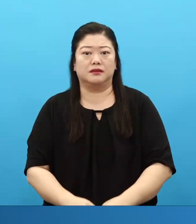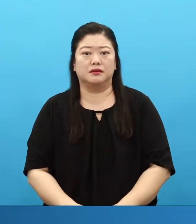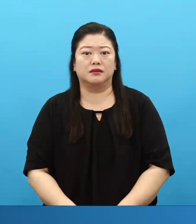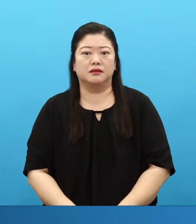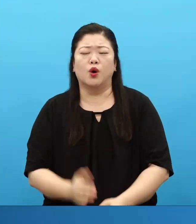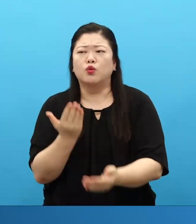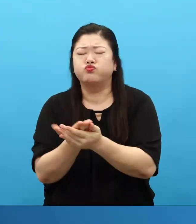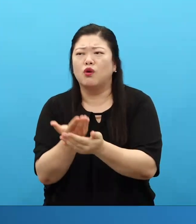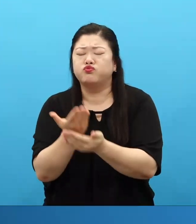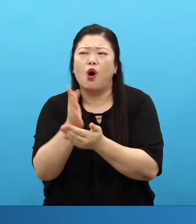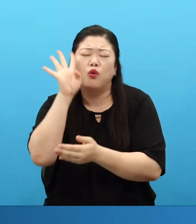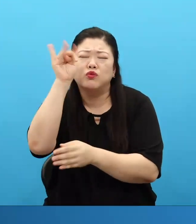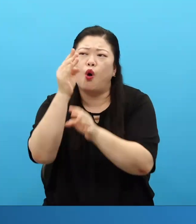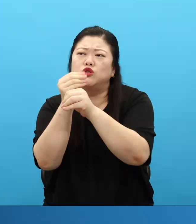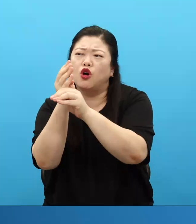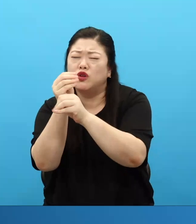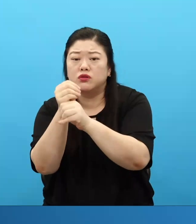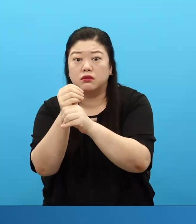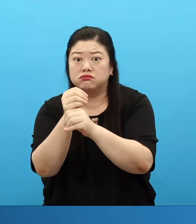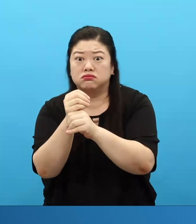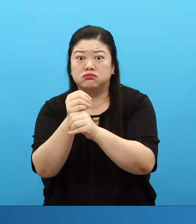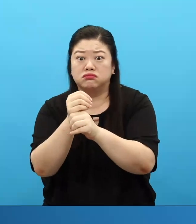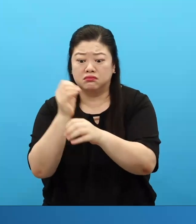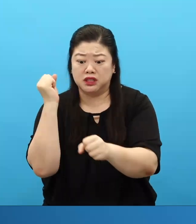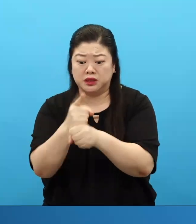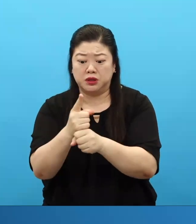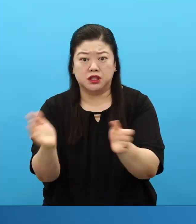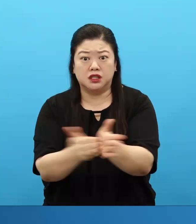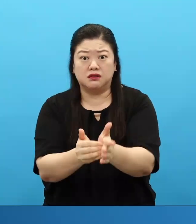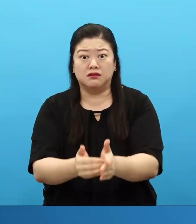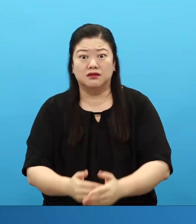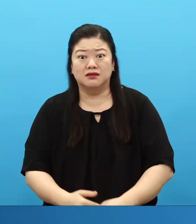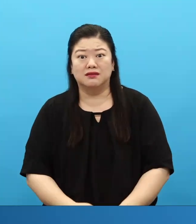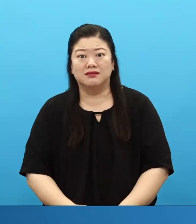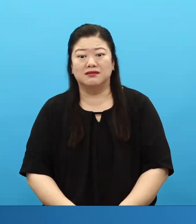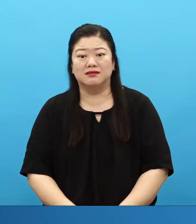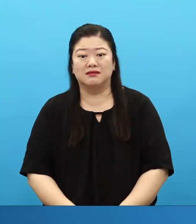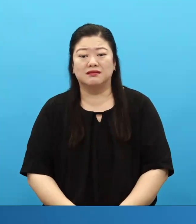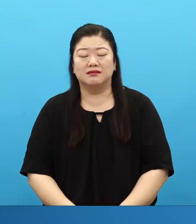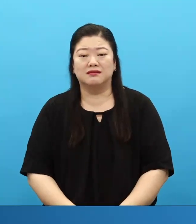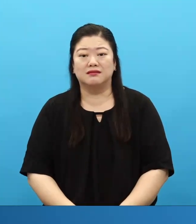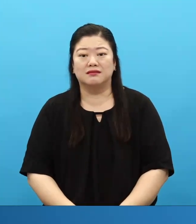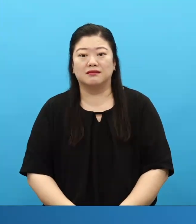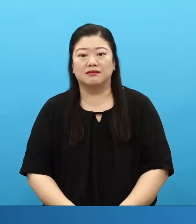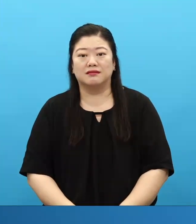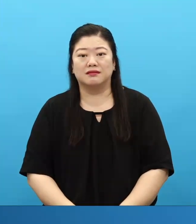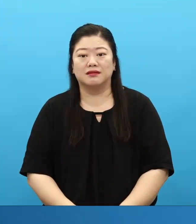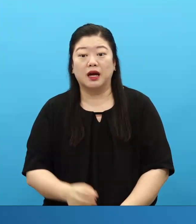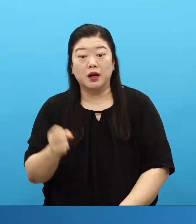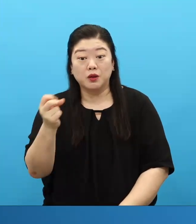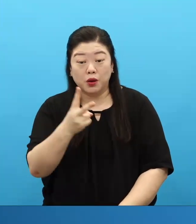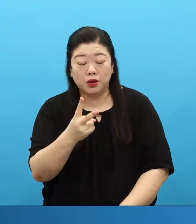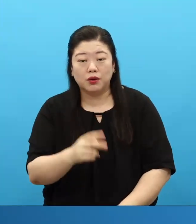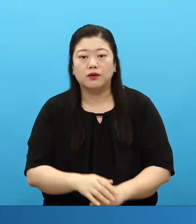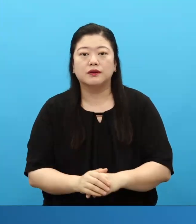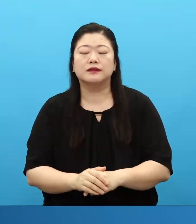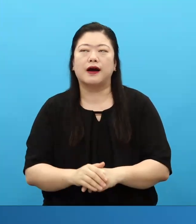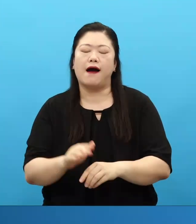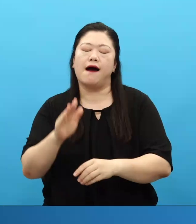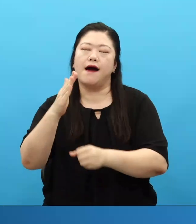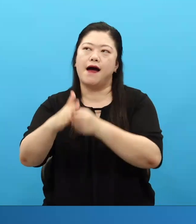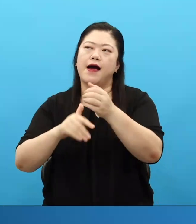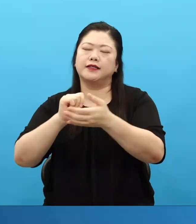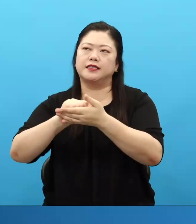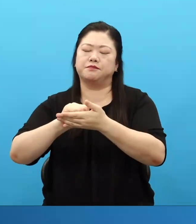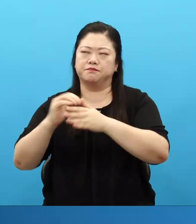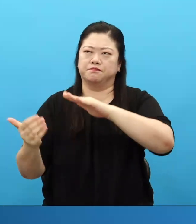언약 잠순간에 진짜 언약이 맞다면 어떤 믿음 가져야 되느냐? 반드시 성취됩니다. And the moment that you grab hold of this covenant, what kind of faith must you have? The